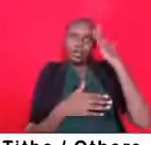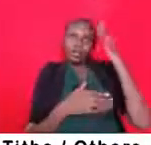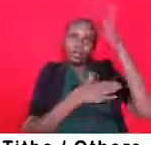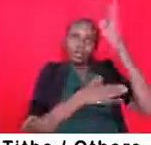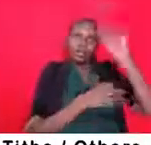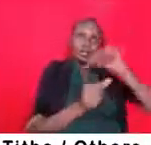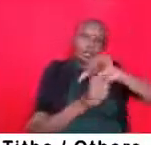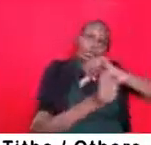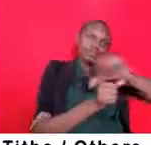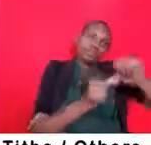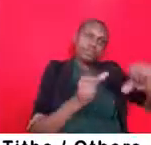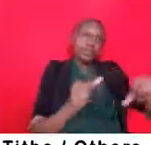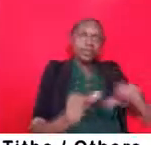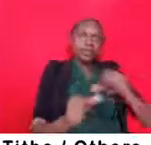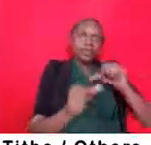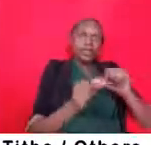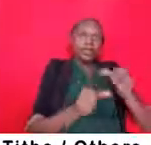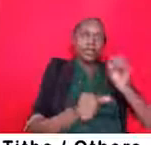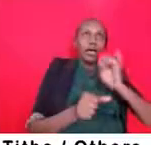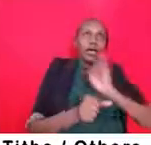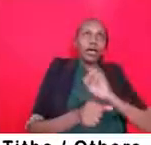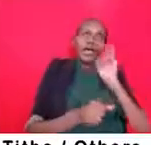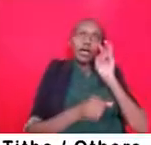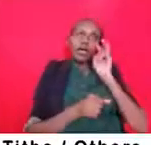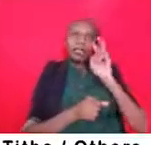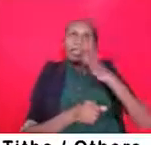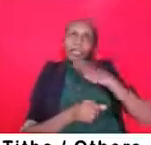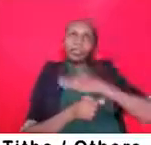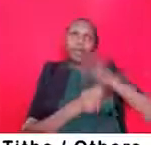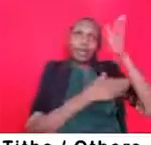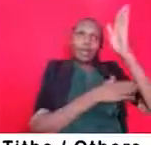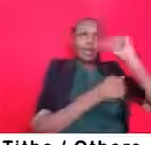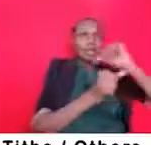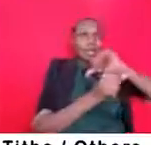Will turn it around. I